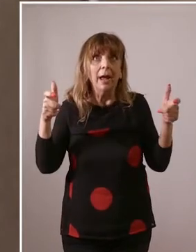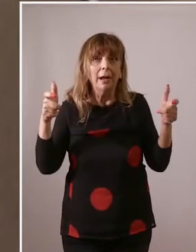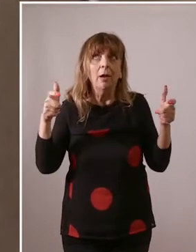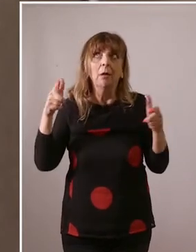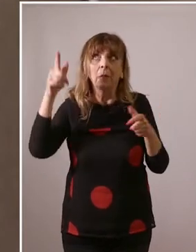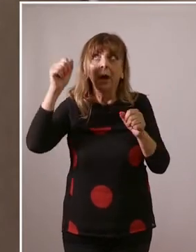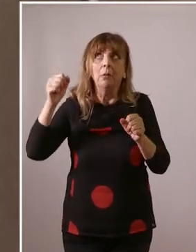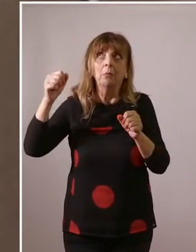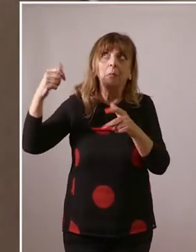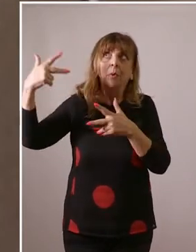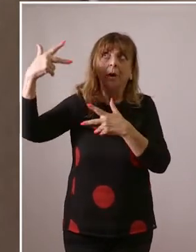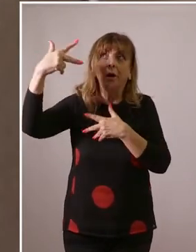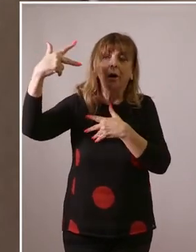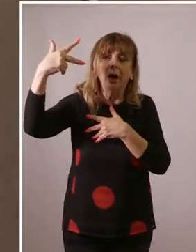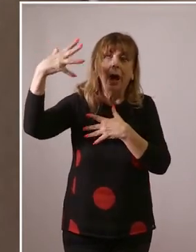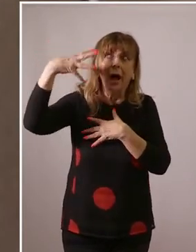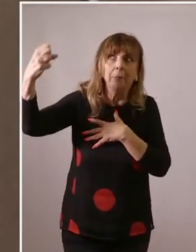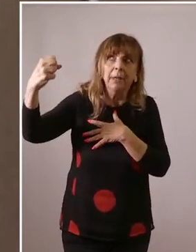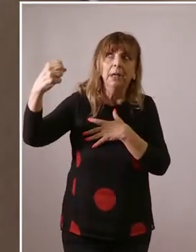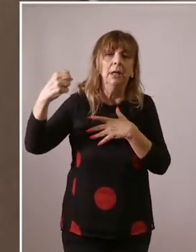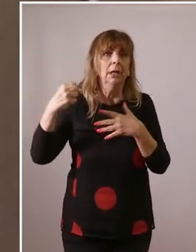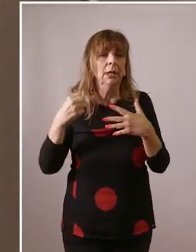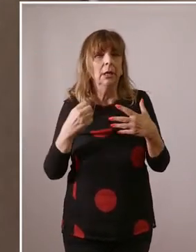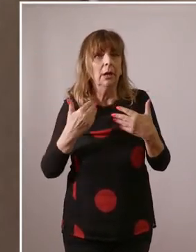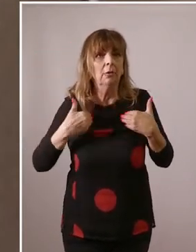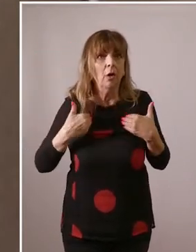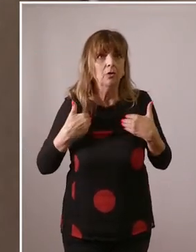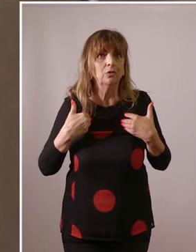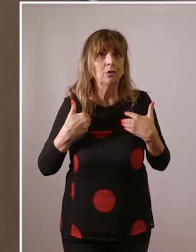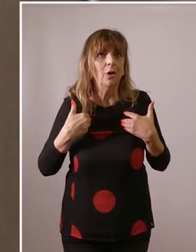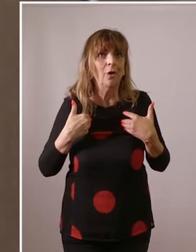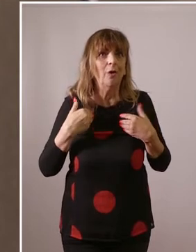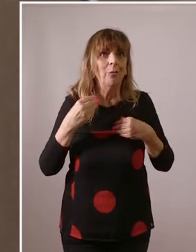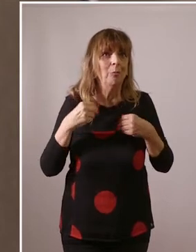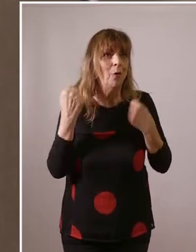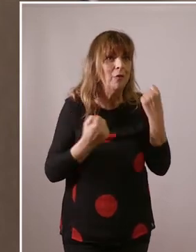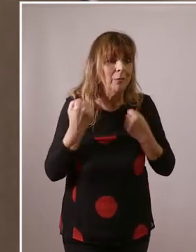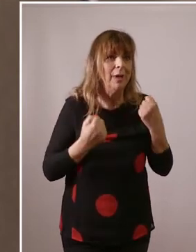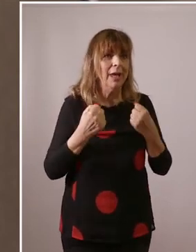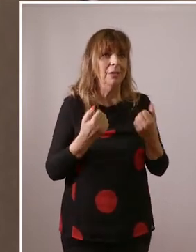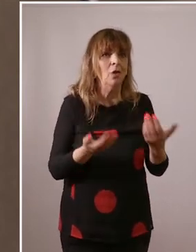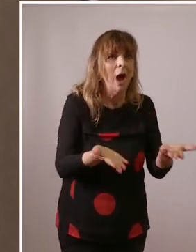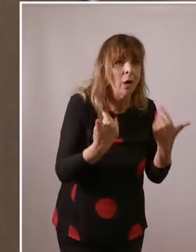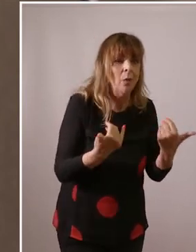praticamente ogni nostro spostamento ogni nostro esempio acquisto ogni nostra preferenza